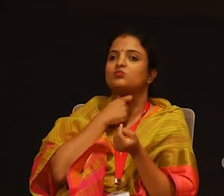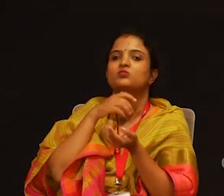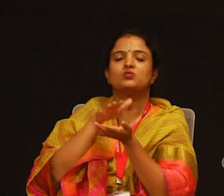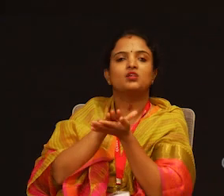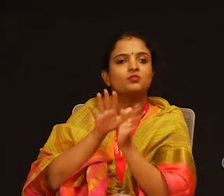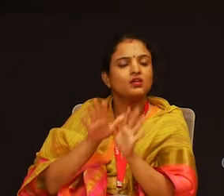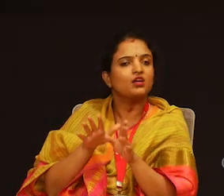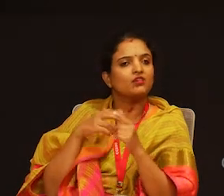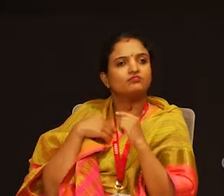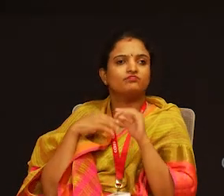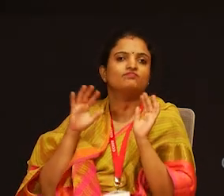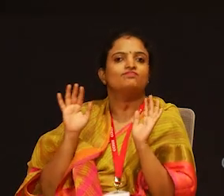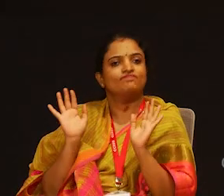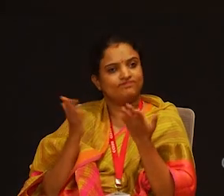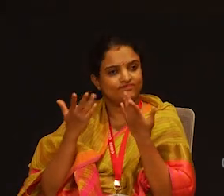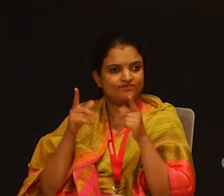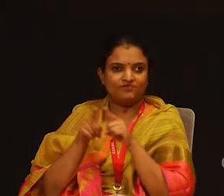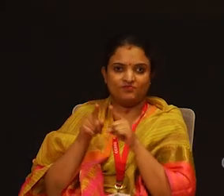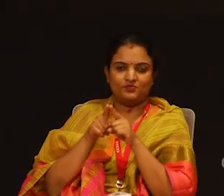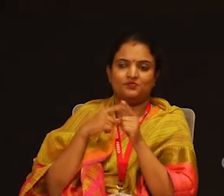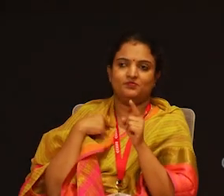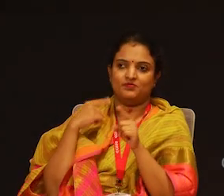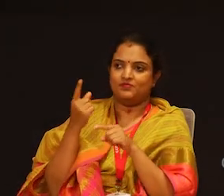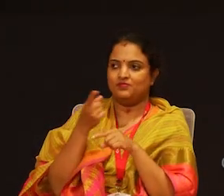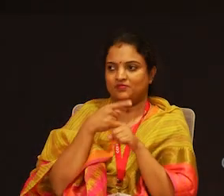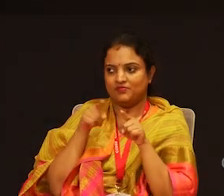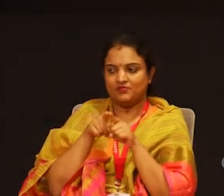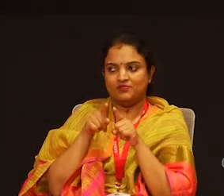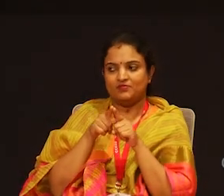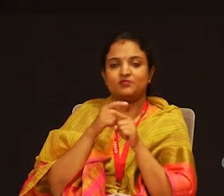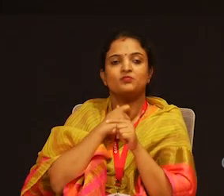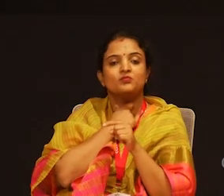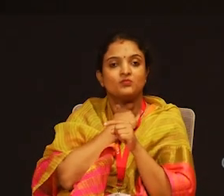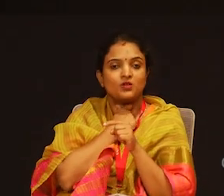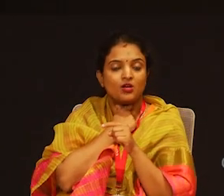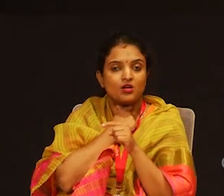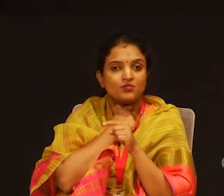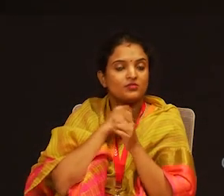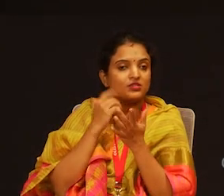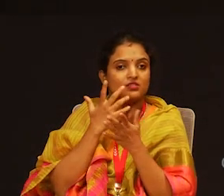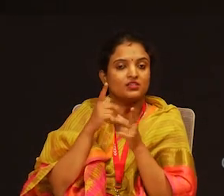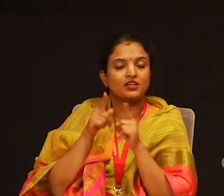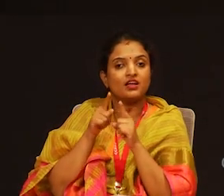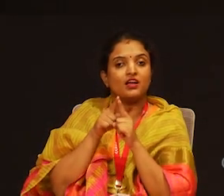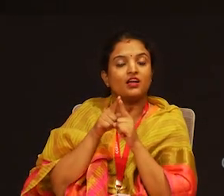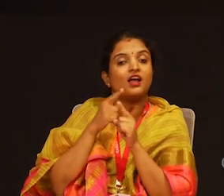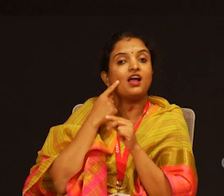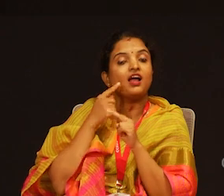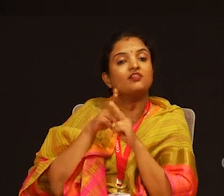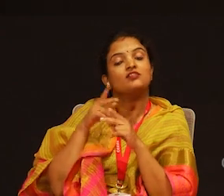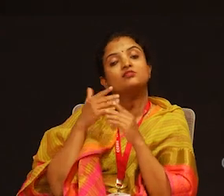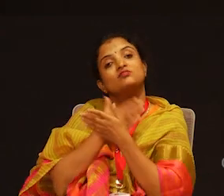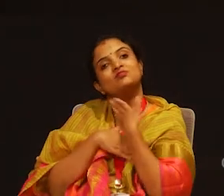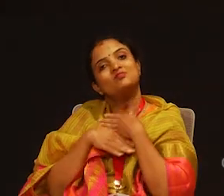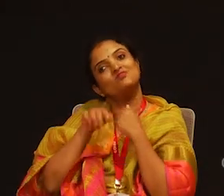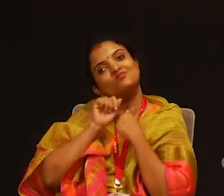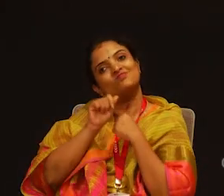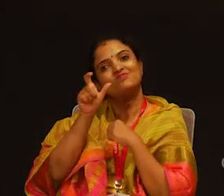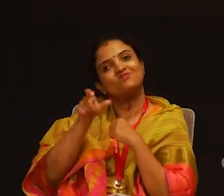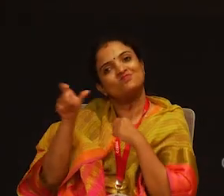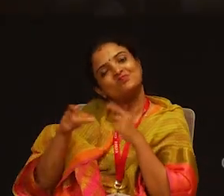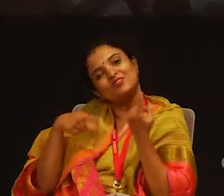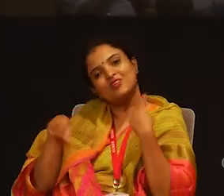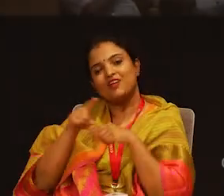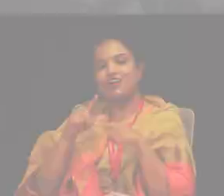प्यारा, चलो चलो मिलकर आज करें एक वादा प्यारा, हर दिव्यांग का बनाए जीवन यारा.